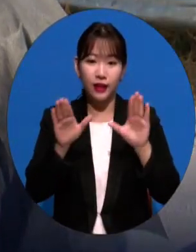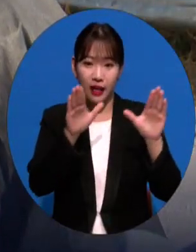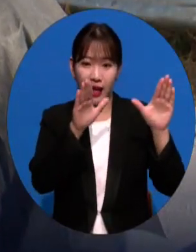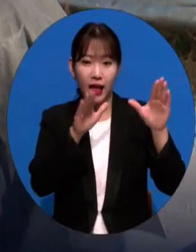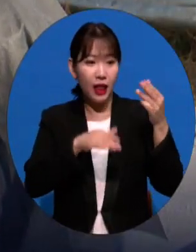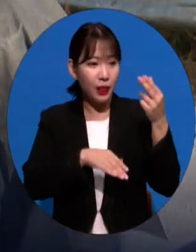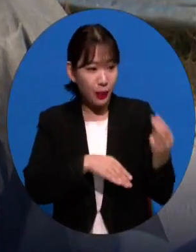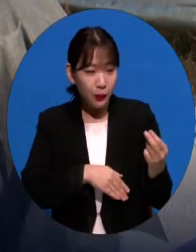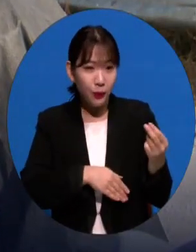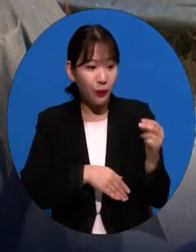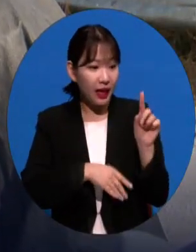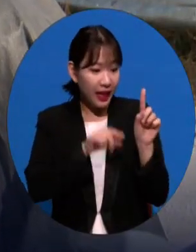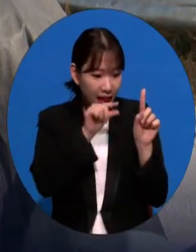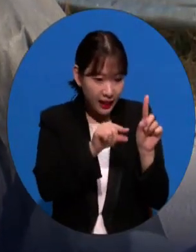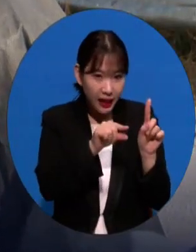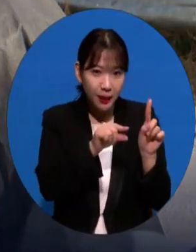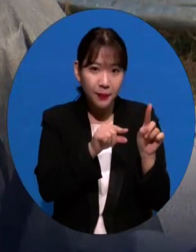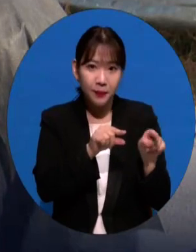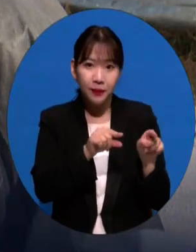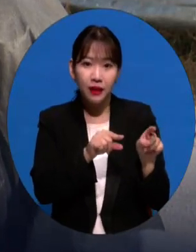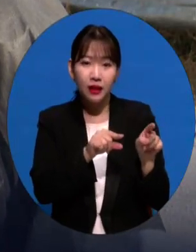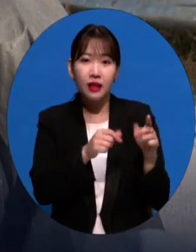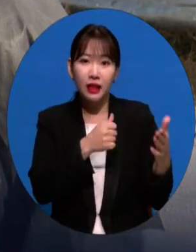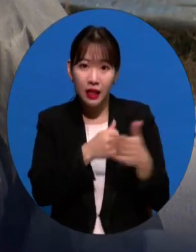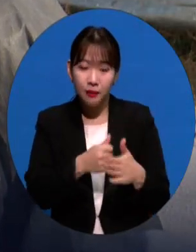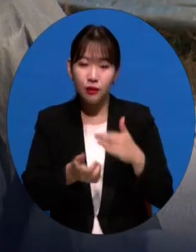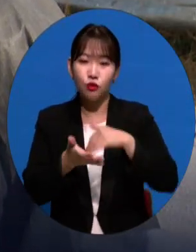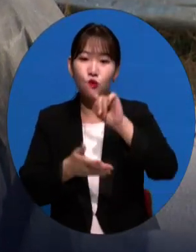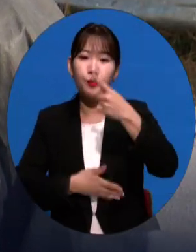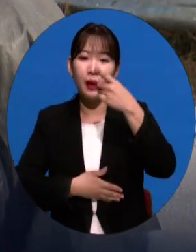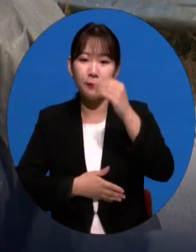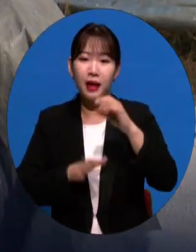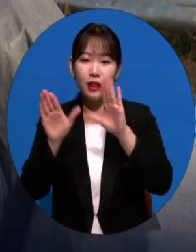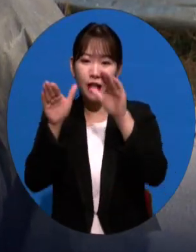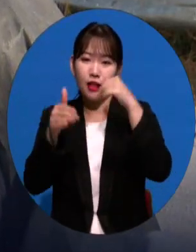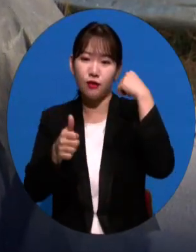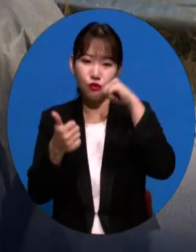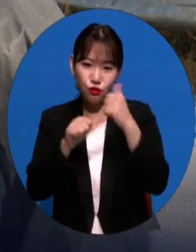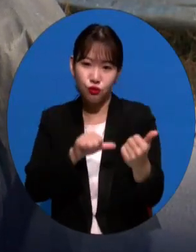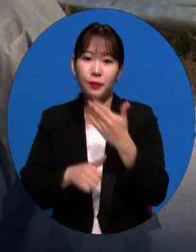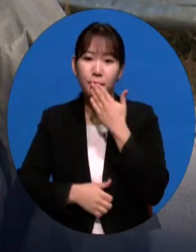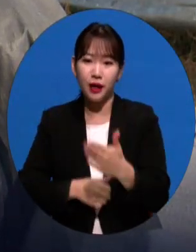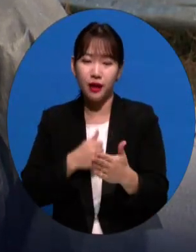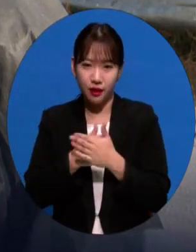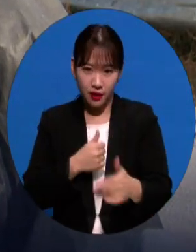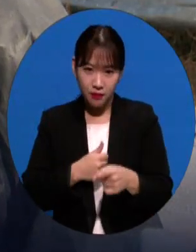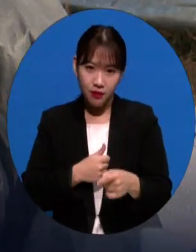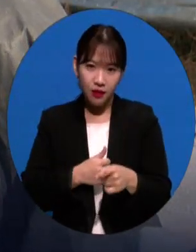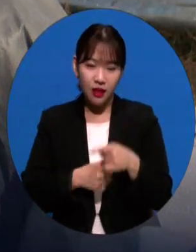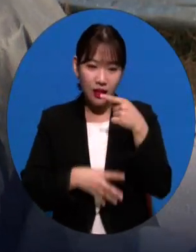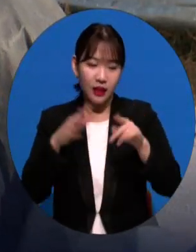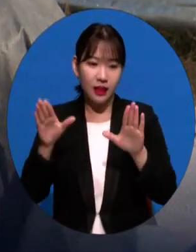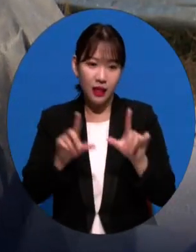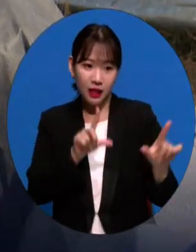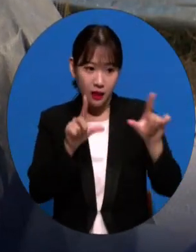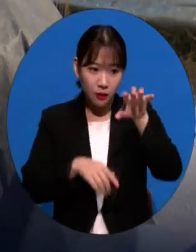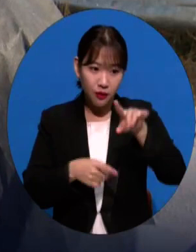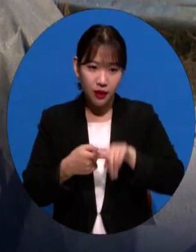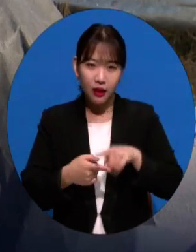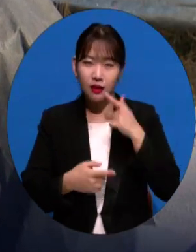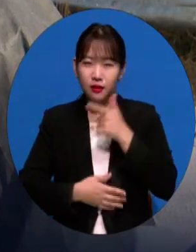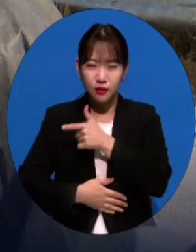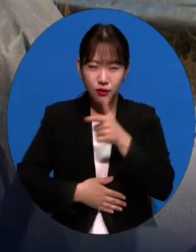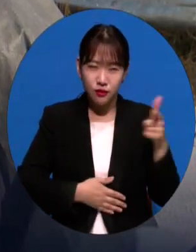분변 1g 가지고 100만 마리의 가금류를 죽일 수 있기 때문에 저희들이 철새 도래지에 대해서 광역